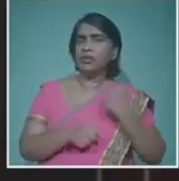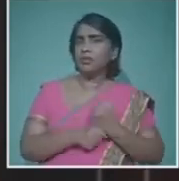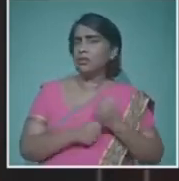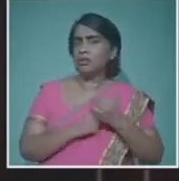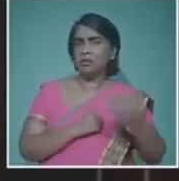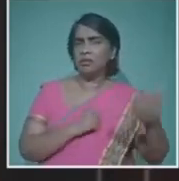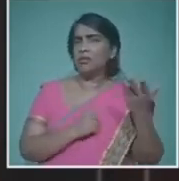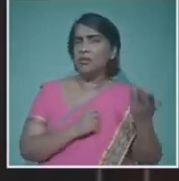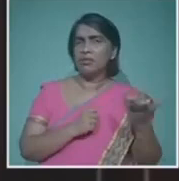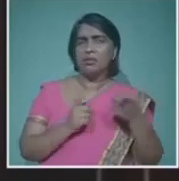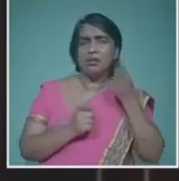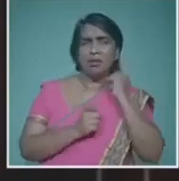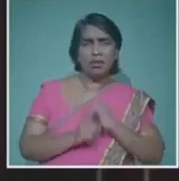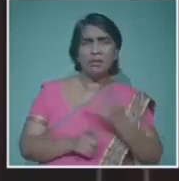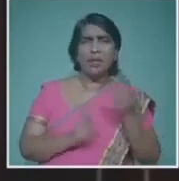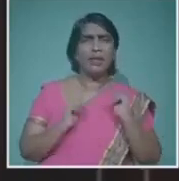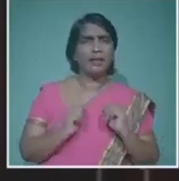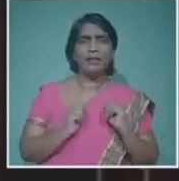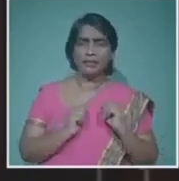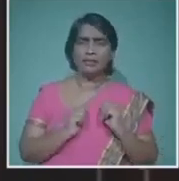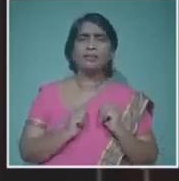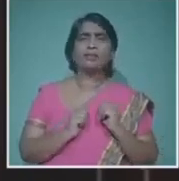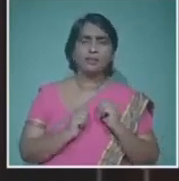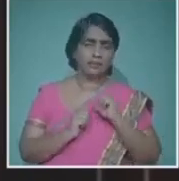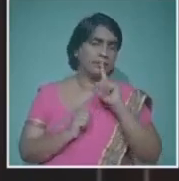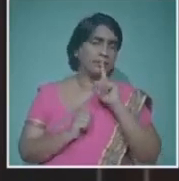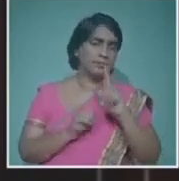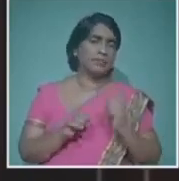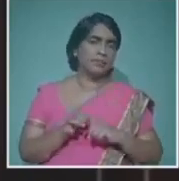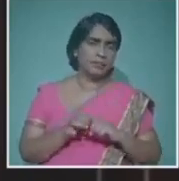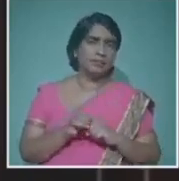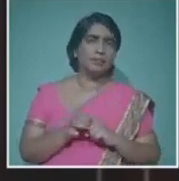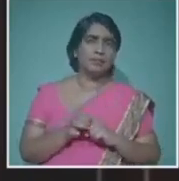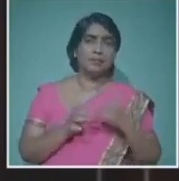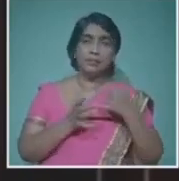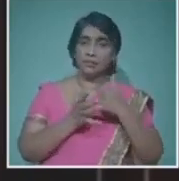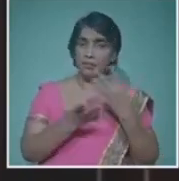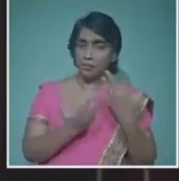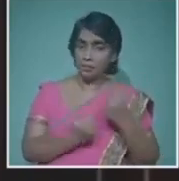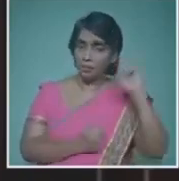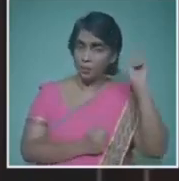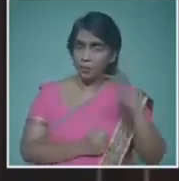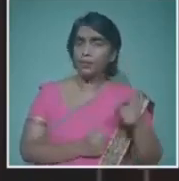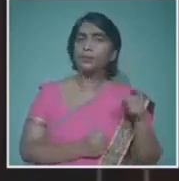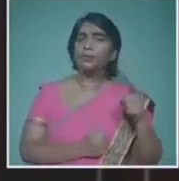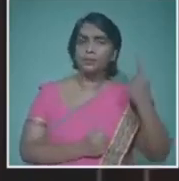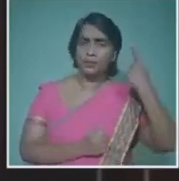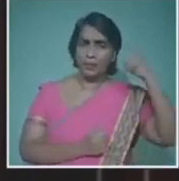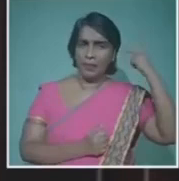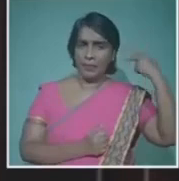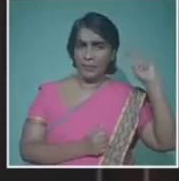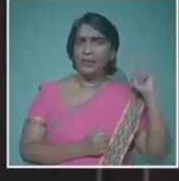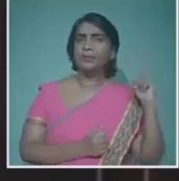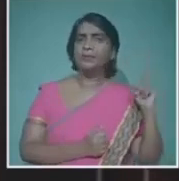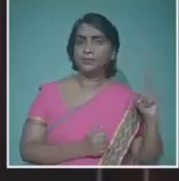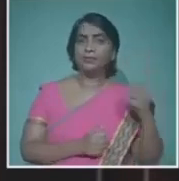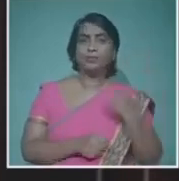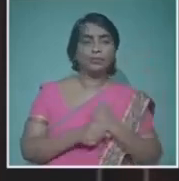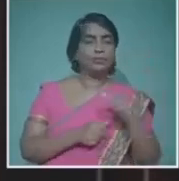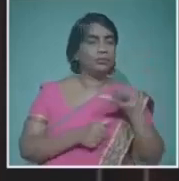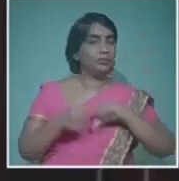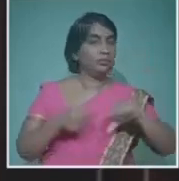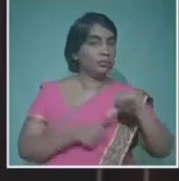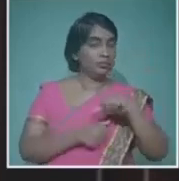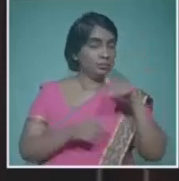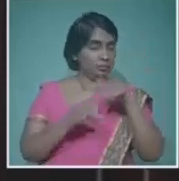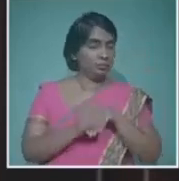අංශය මැලිකමක් දක්වන්නේ ඇයි කියන එකයි අහන්න තියෙන ප්‍රශ්නේ. දැන් මේ සම්මානේ දිනපු කෙනත් ඊයේ පෙරේදා රාජ්‍ය ආයතනයක්